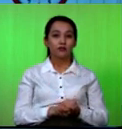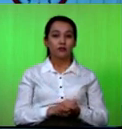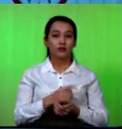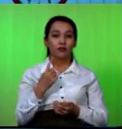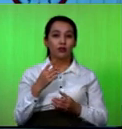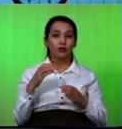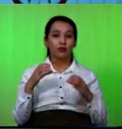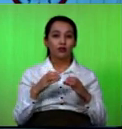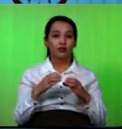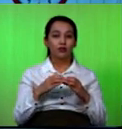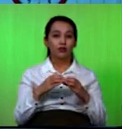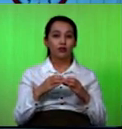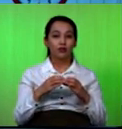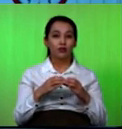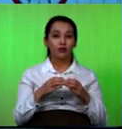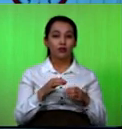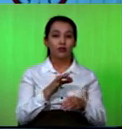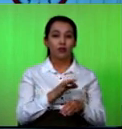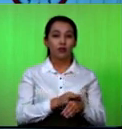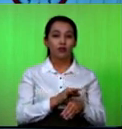Birinchi guruhimizda soat